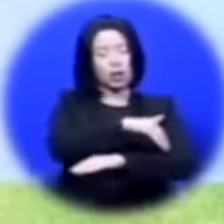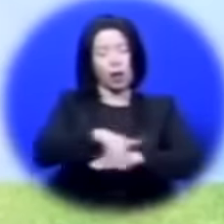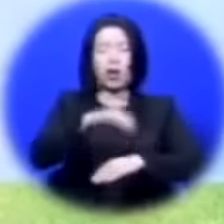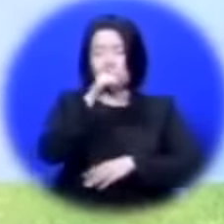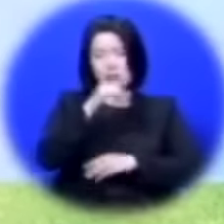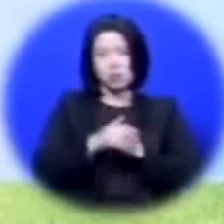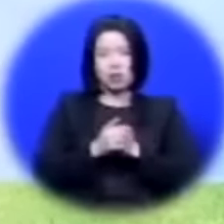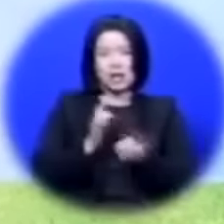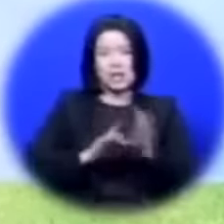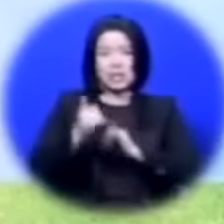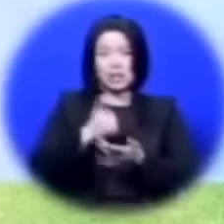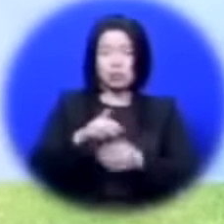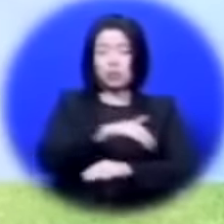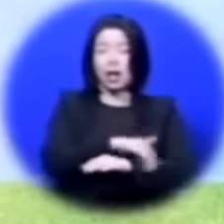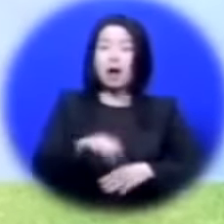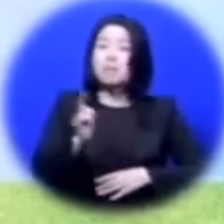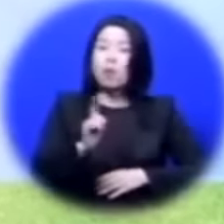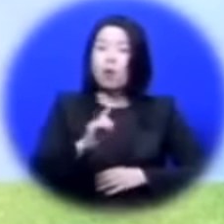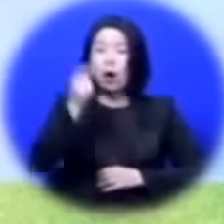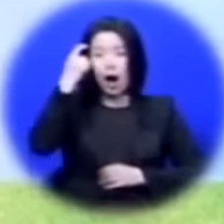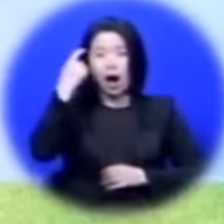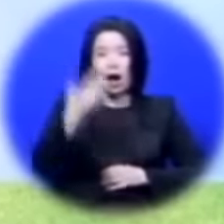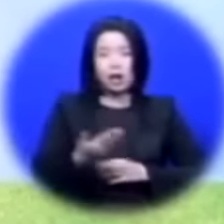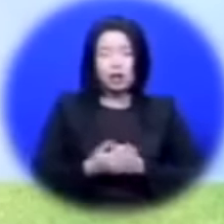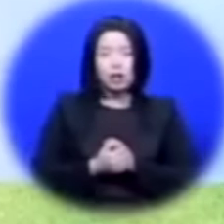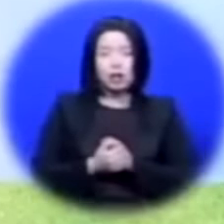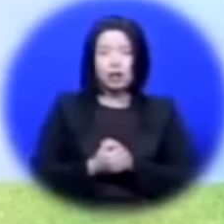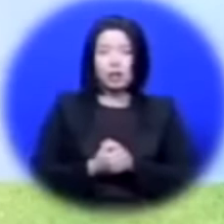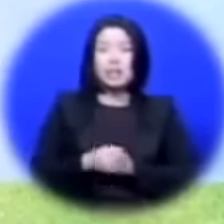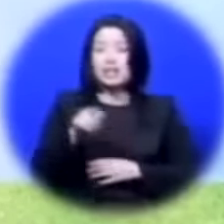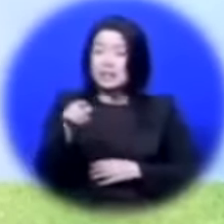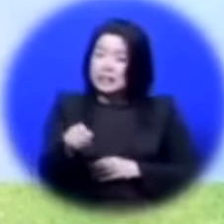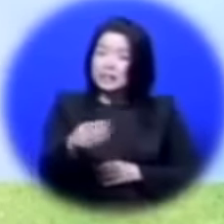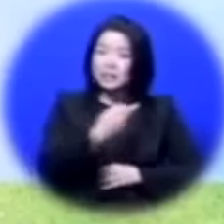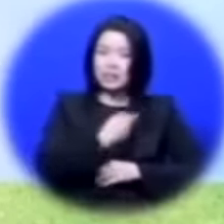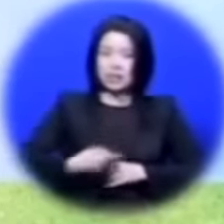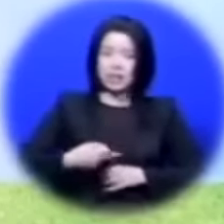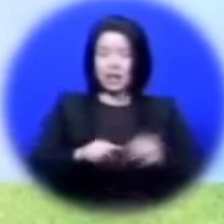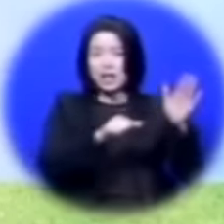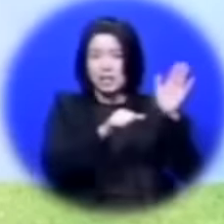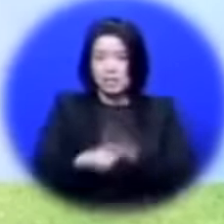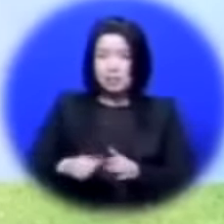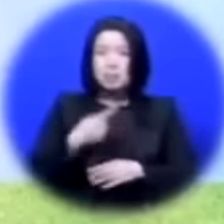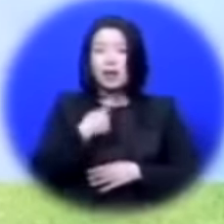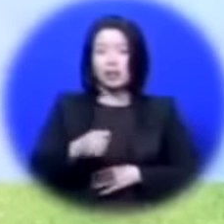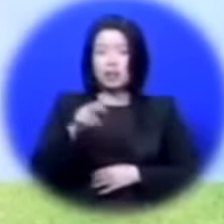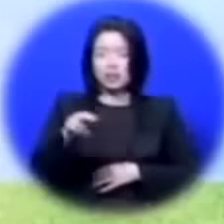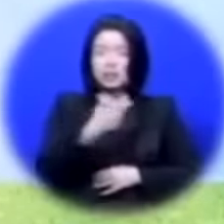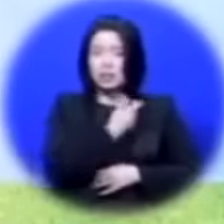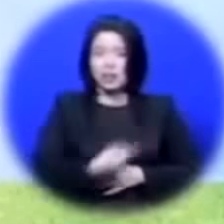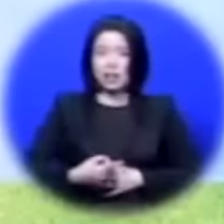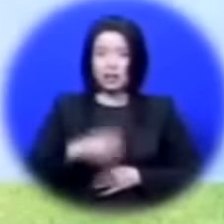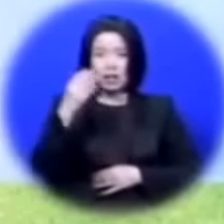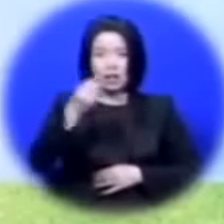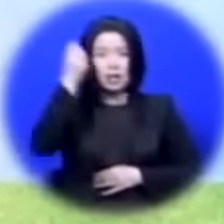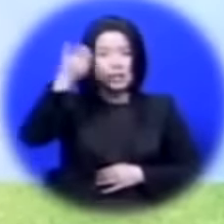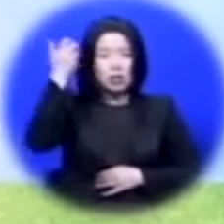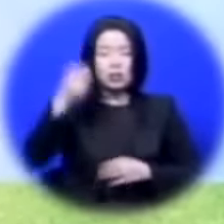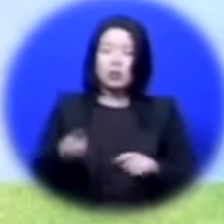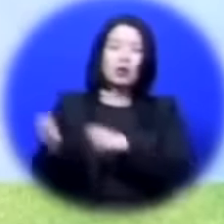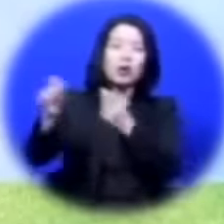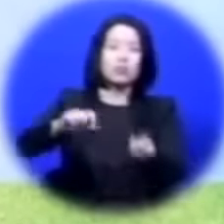예수님의 계획이 뭔지 아십니까 그 제자들에게 실패했던 그 제자들에게 성령을 부어 주시는